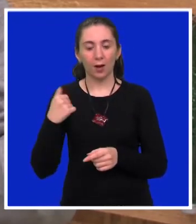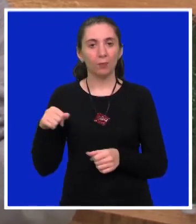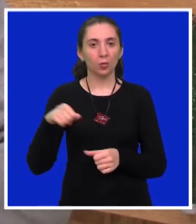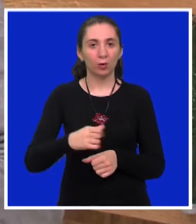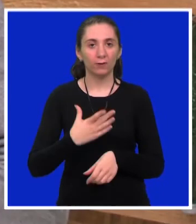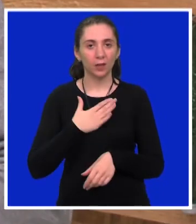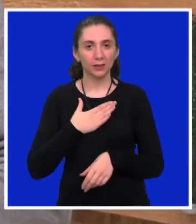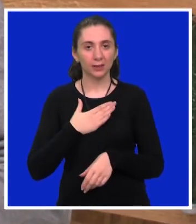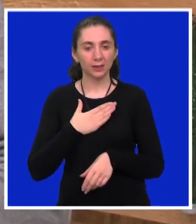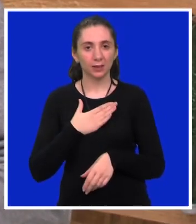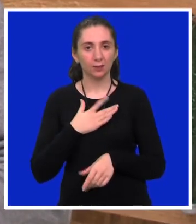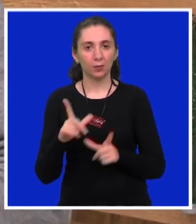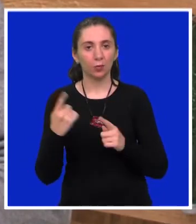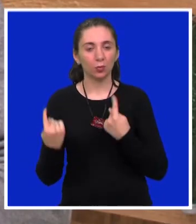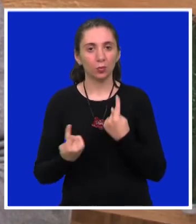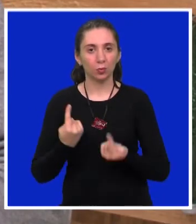u situaciju